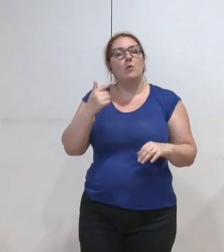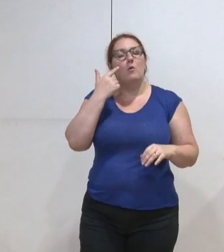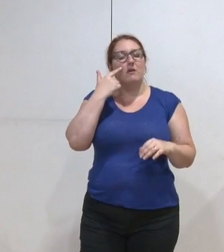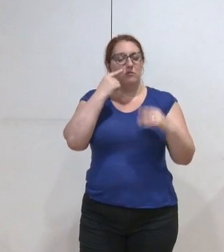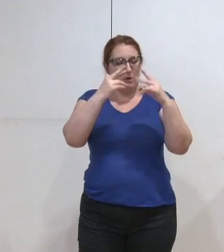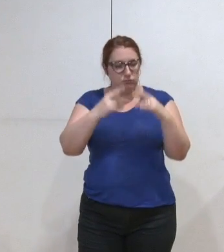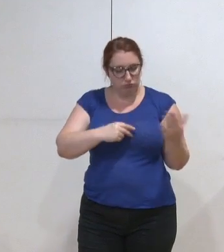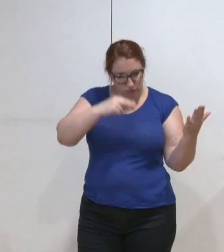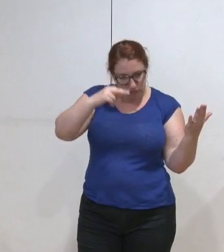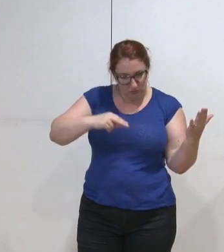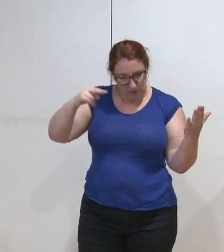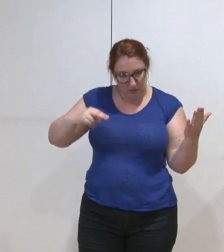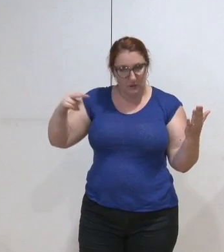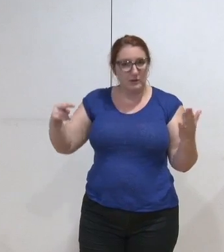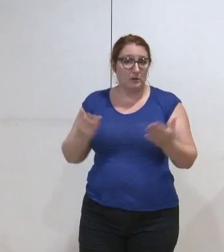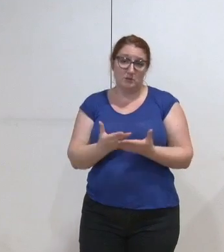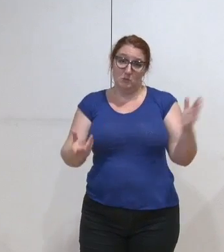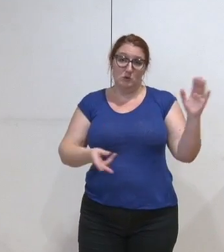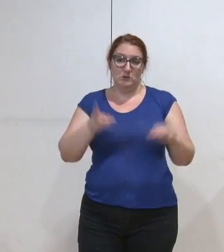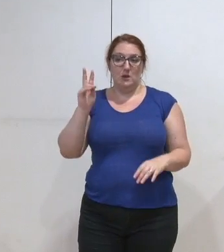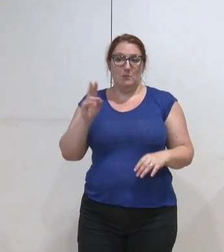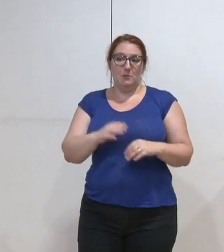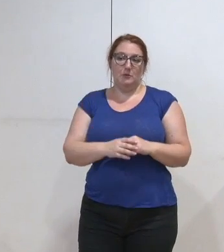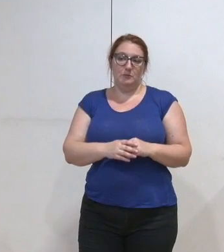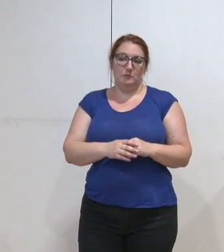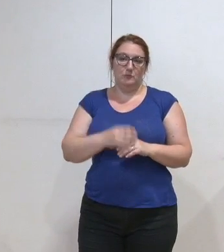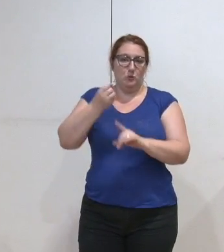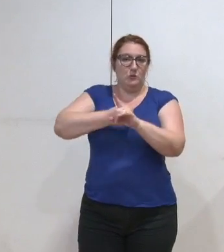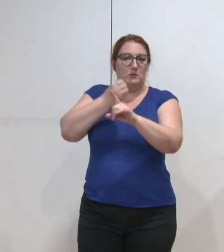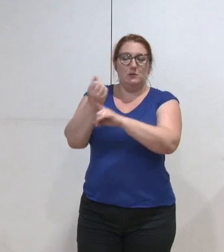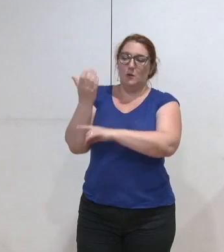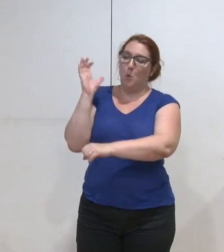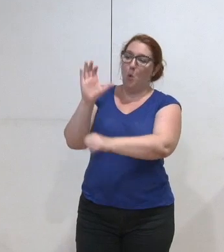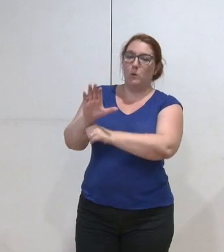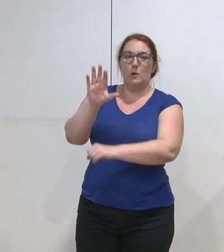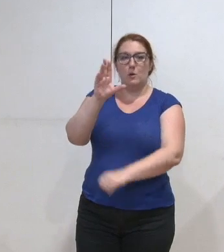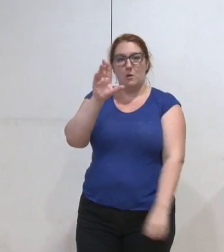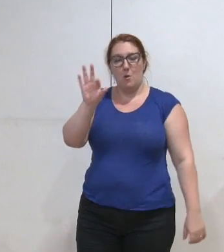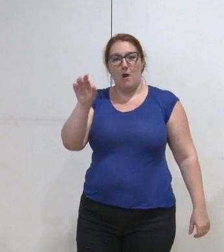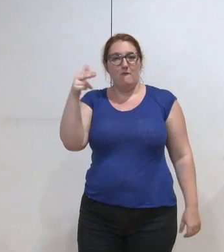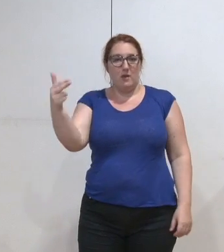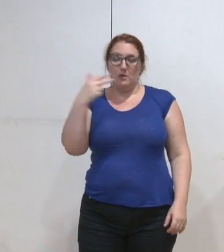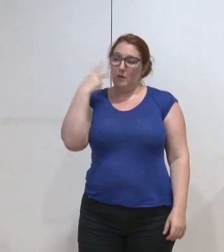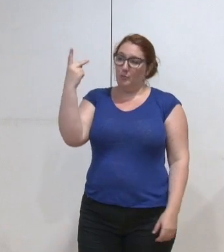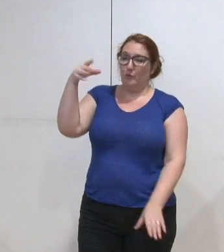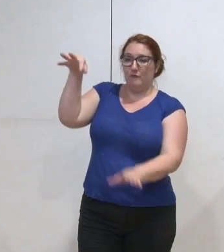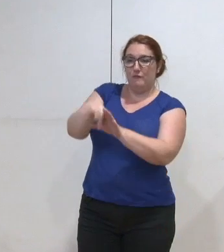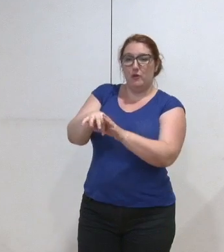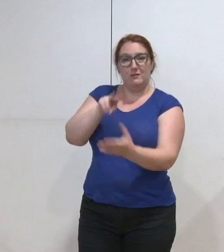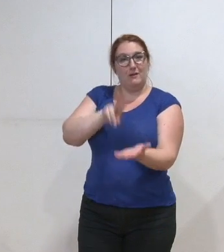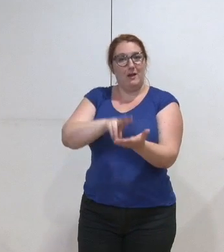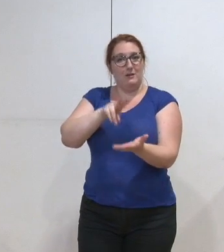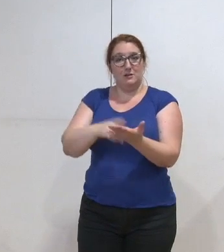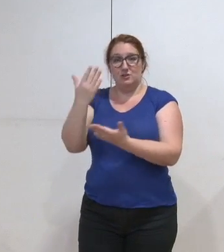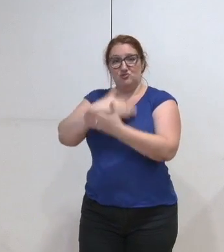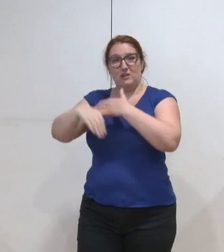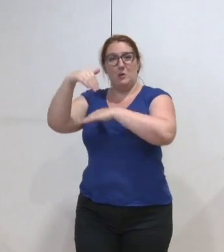c'est d'ailleurs le moyen le le plus simple et le plus lésible de lutter contre le Front national montrer à la fois la réalité de ces votes c'est ce que nous avons fait au conseil